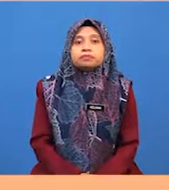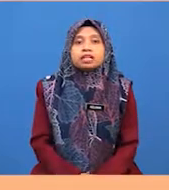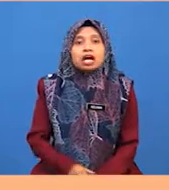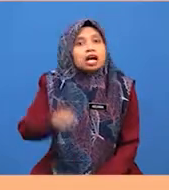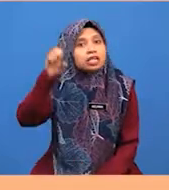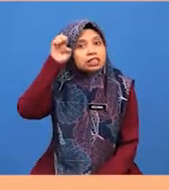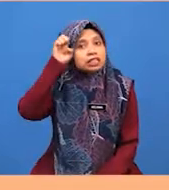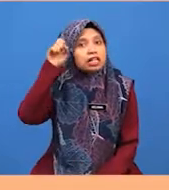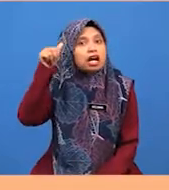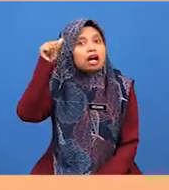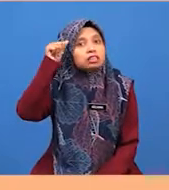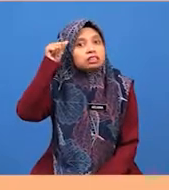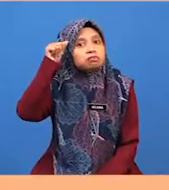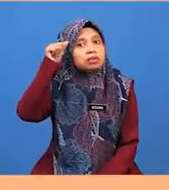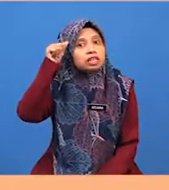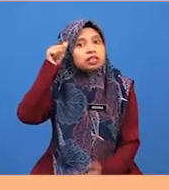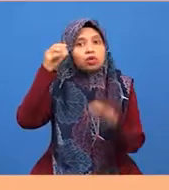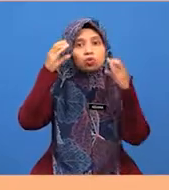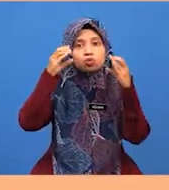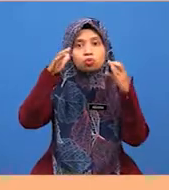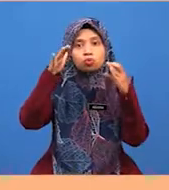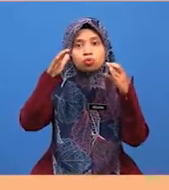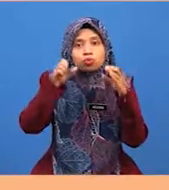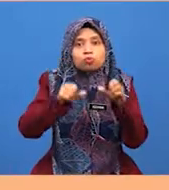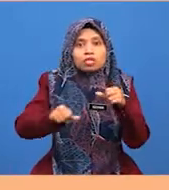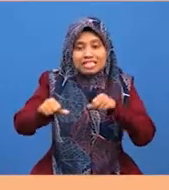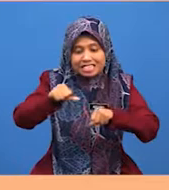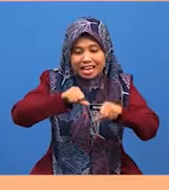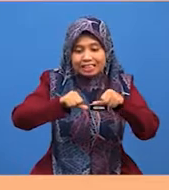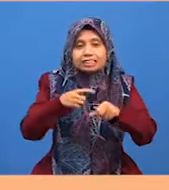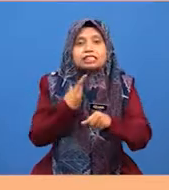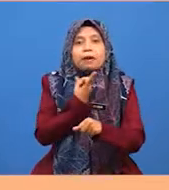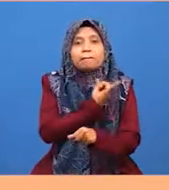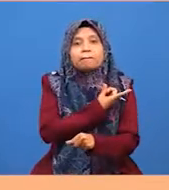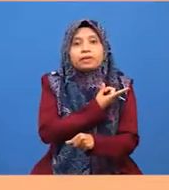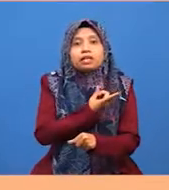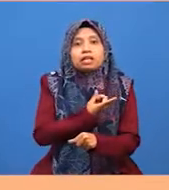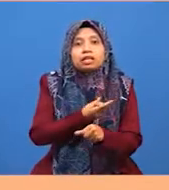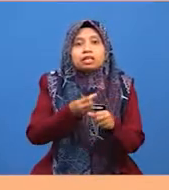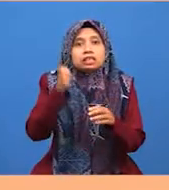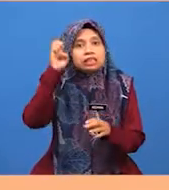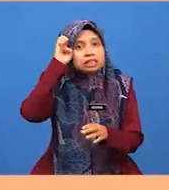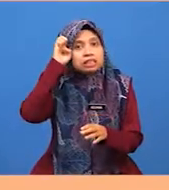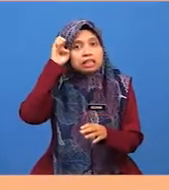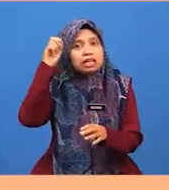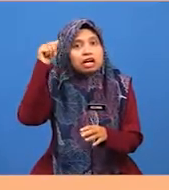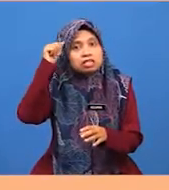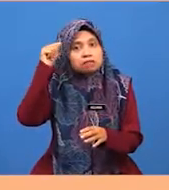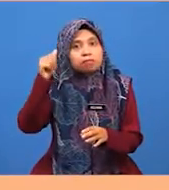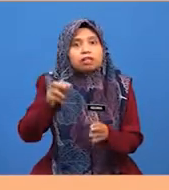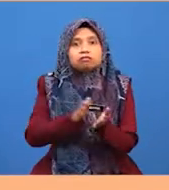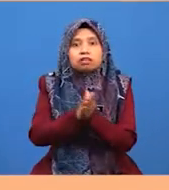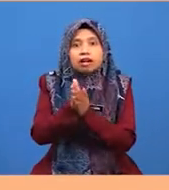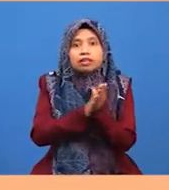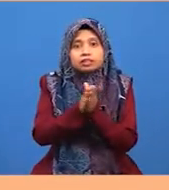Encik Azman, guru sains kami. Encik Azman rajin.